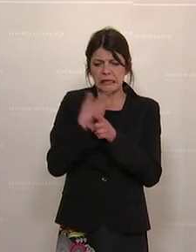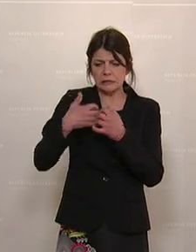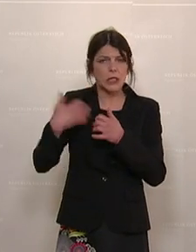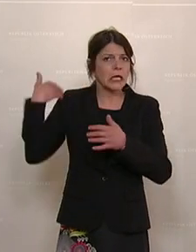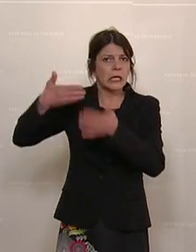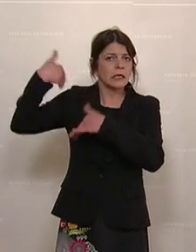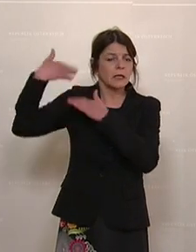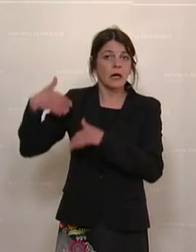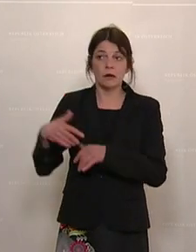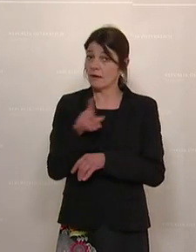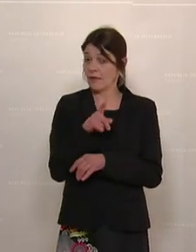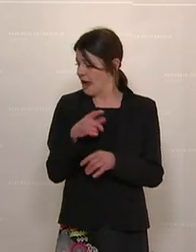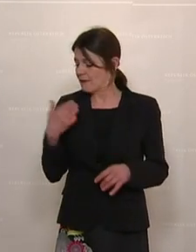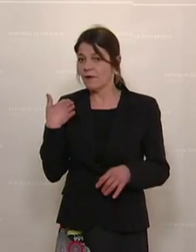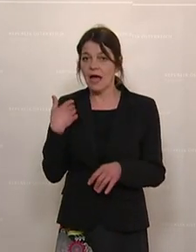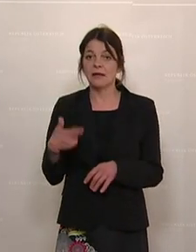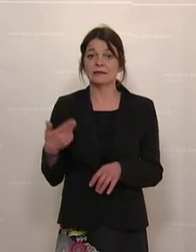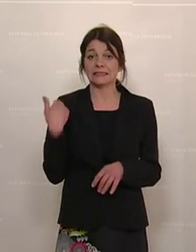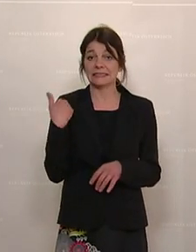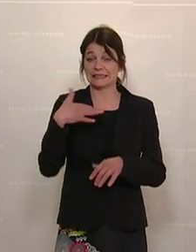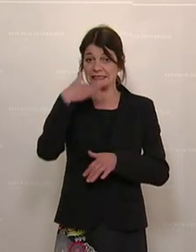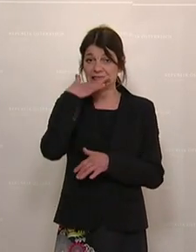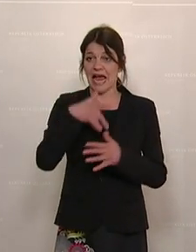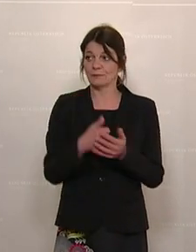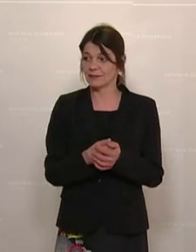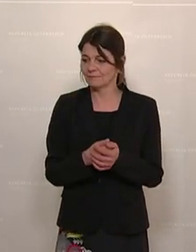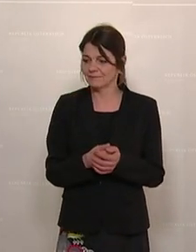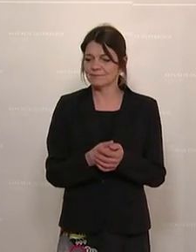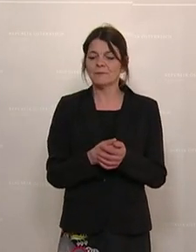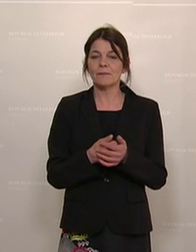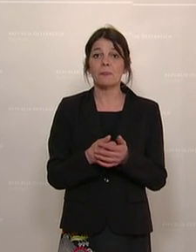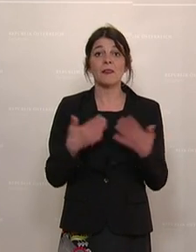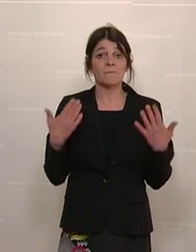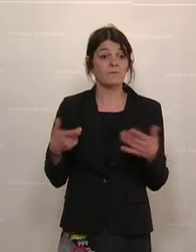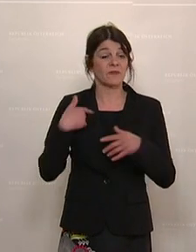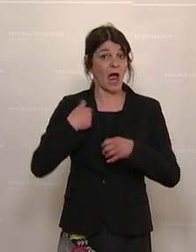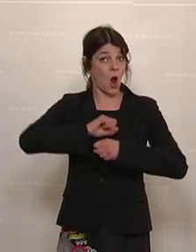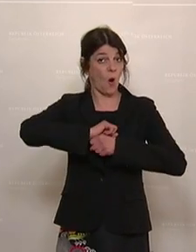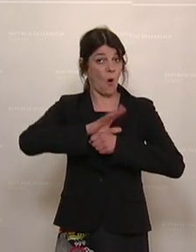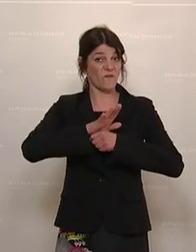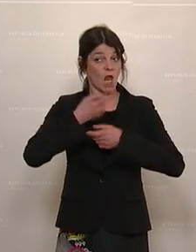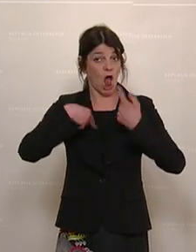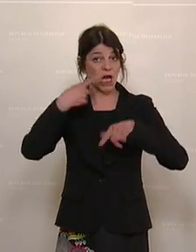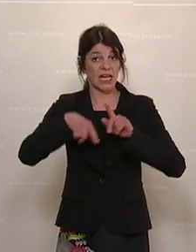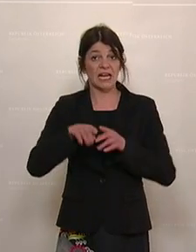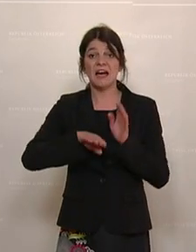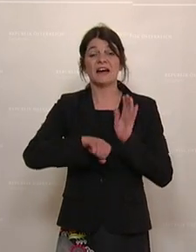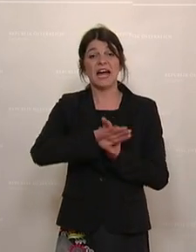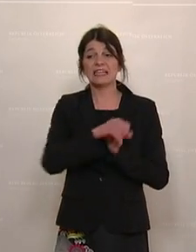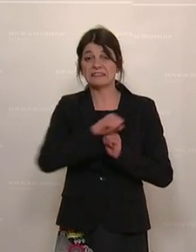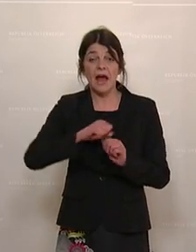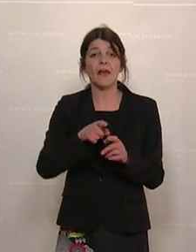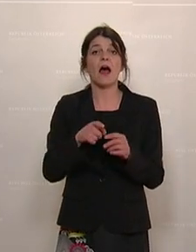ist ein sehr aktueller text vom vergangenen samstag als cupid leugner rechtsradikale